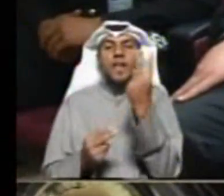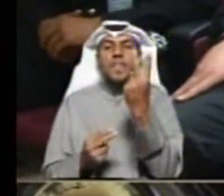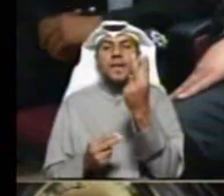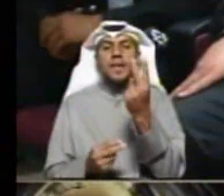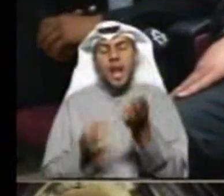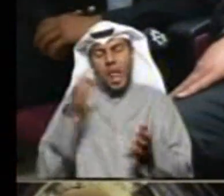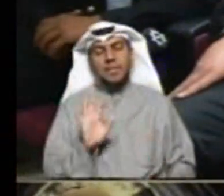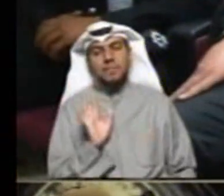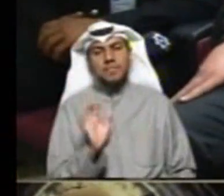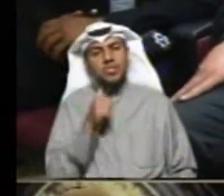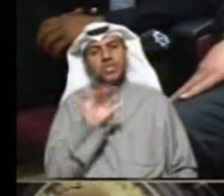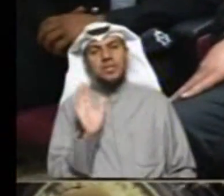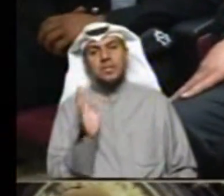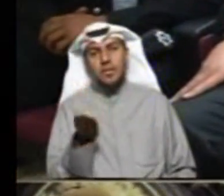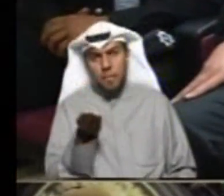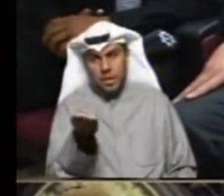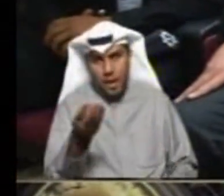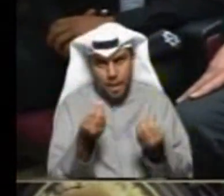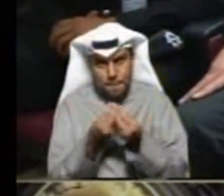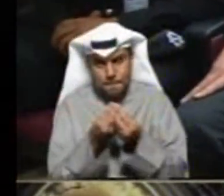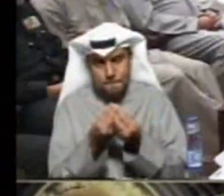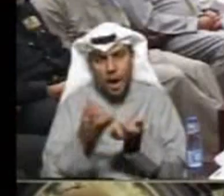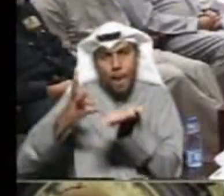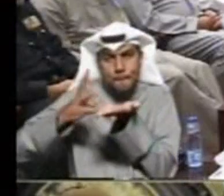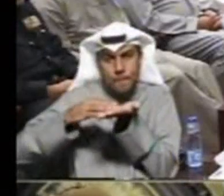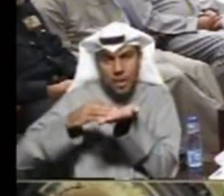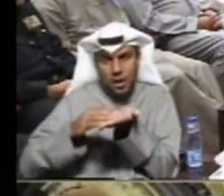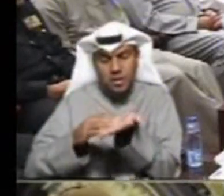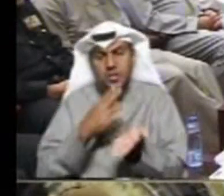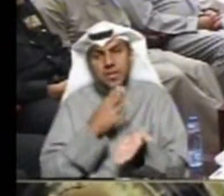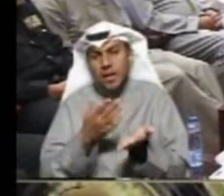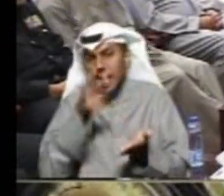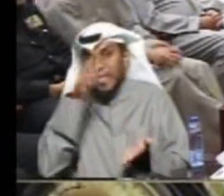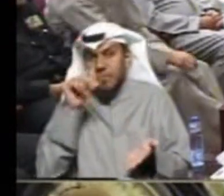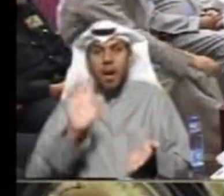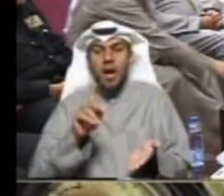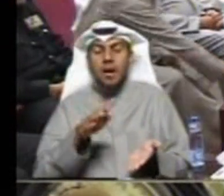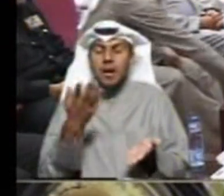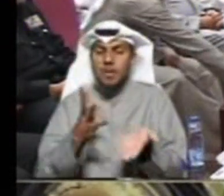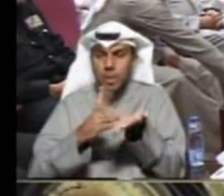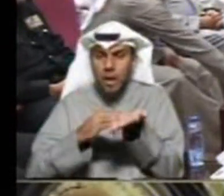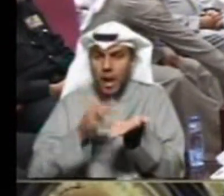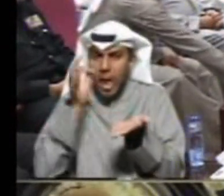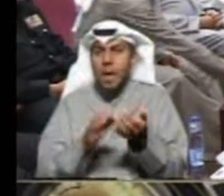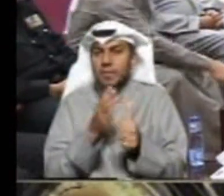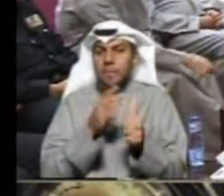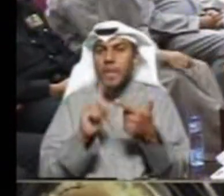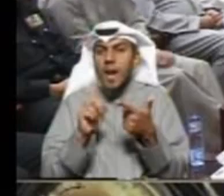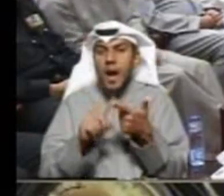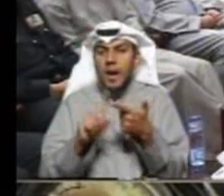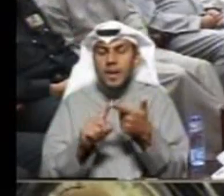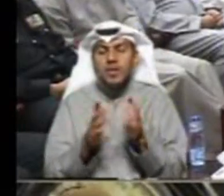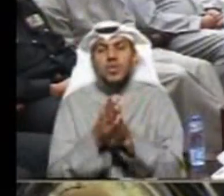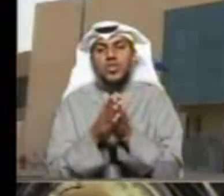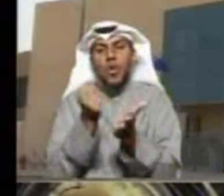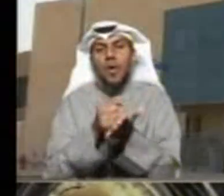وبطاقة مدنية صادرة من الهيئة العامة للمعلومات المدنية سارية المفعول. وأشار إلى أنه يستثنى من شرط تقدم